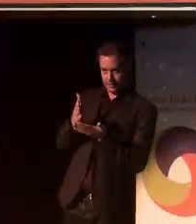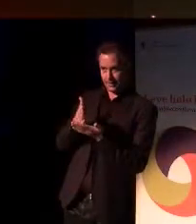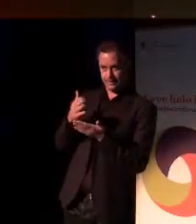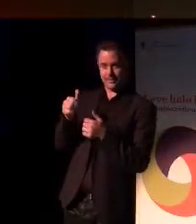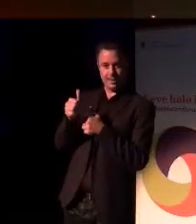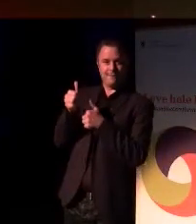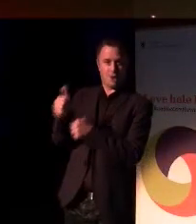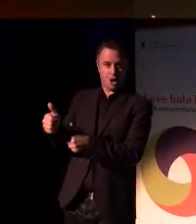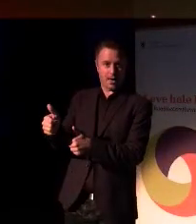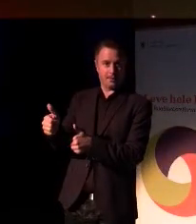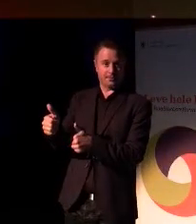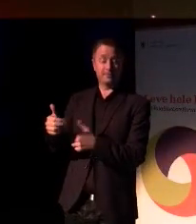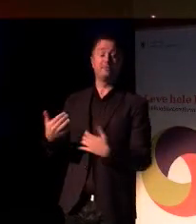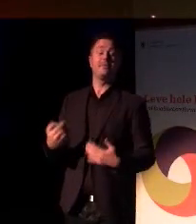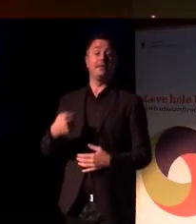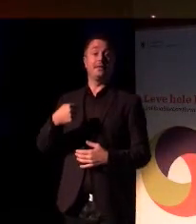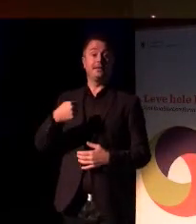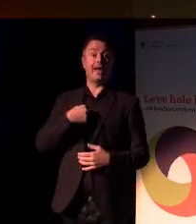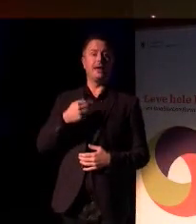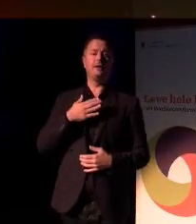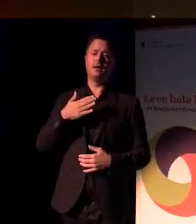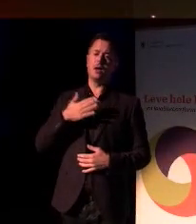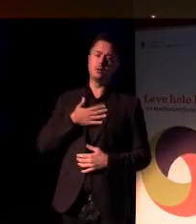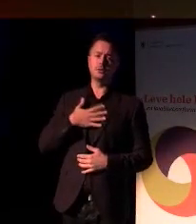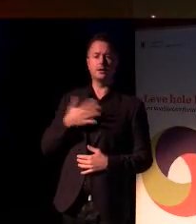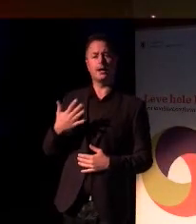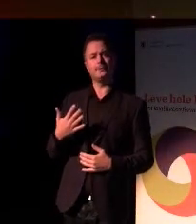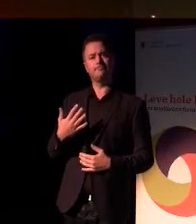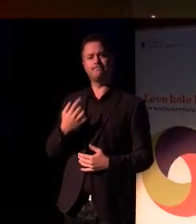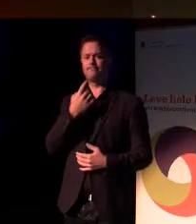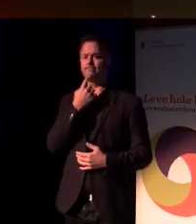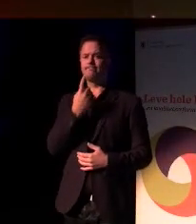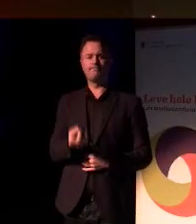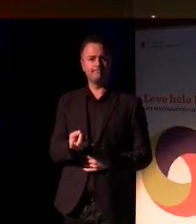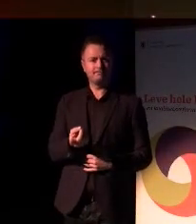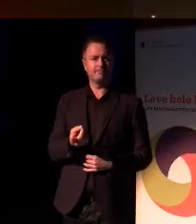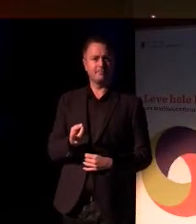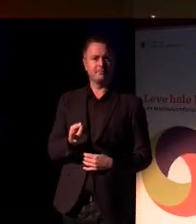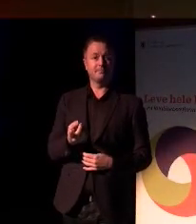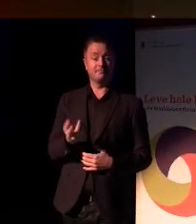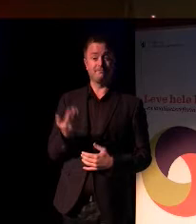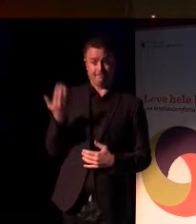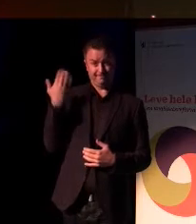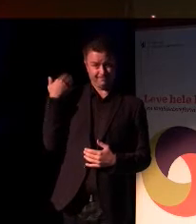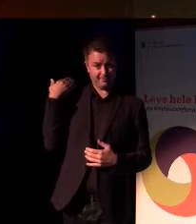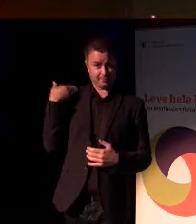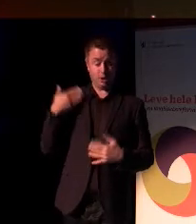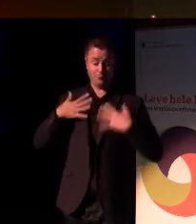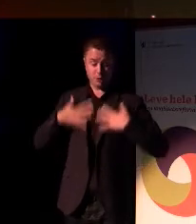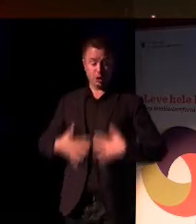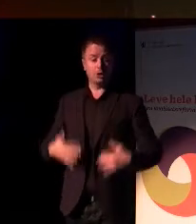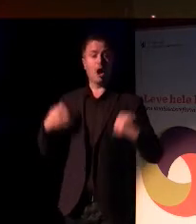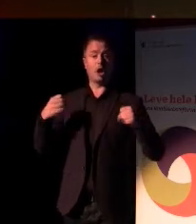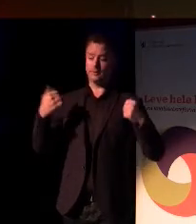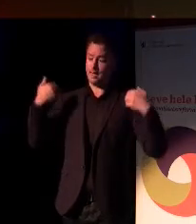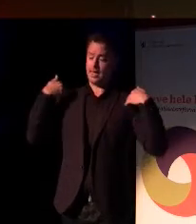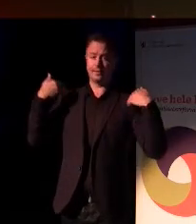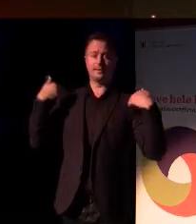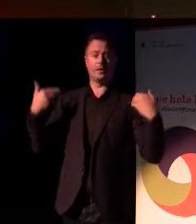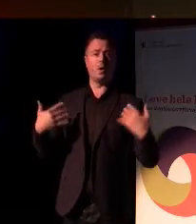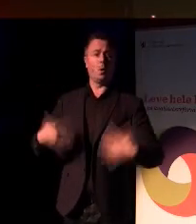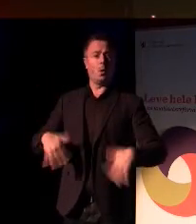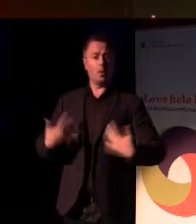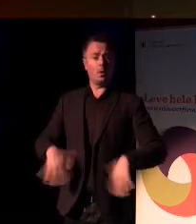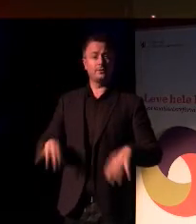Jeg kan ikke dy meg ved å åpne, ved å henvise litt til det fine innslaget vi hadde om fysisk aktivitet. Noen av dere vil være kjent